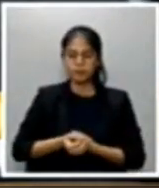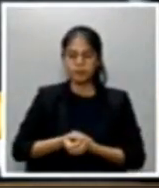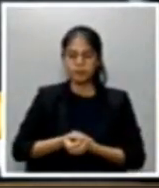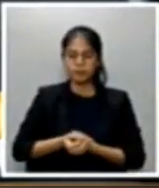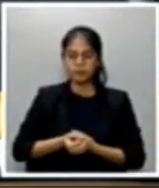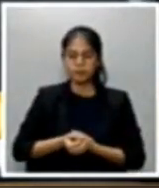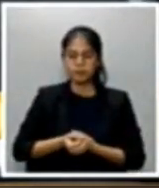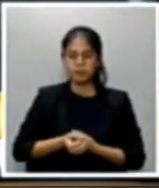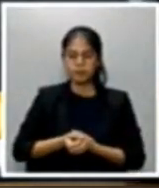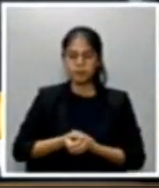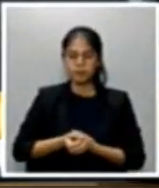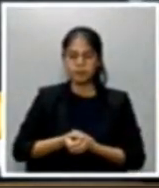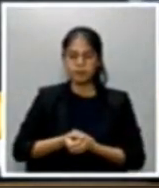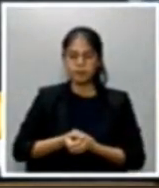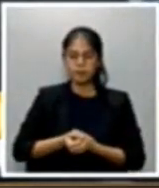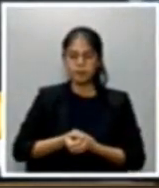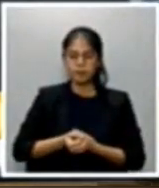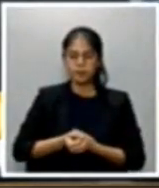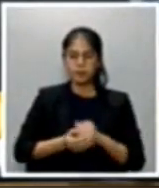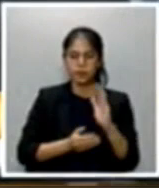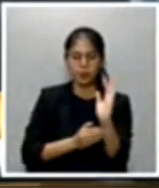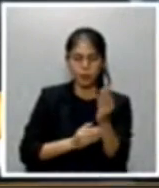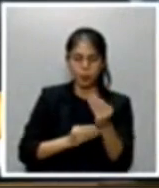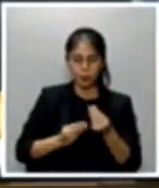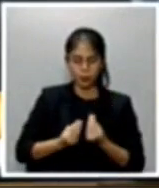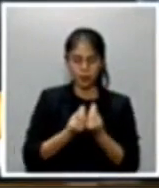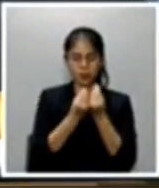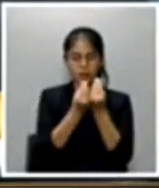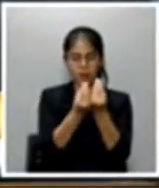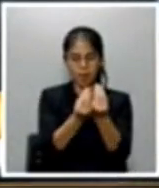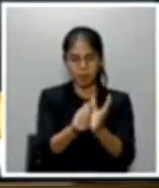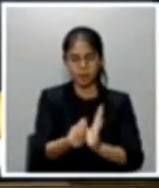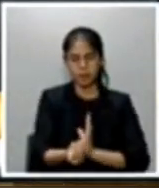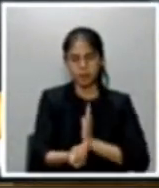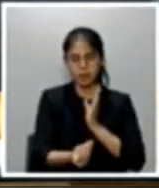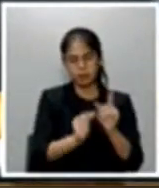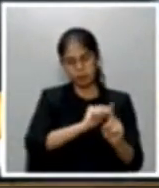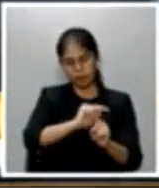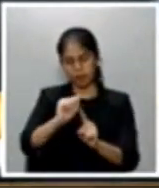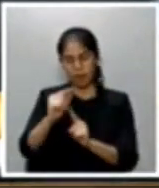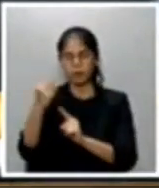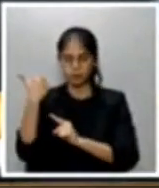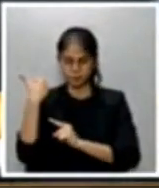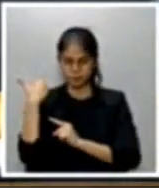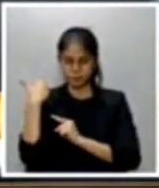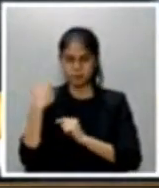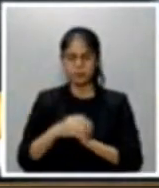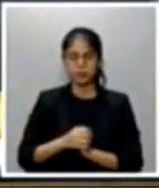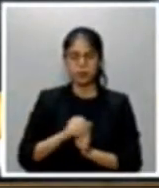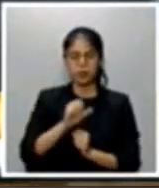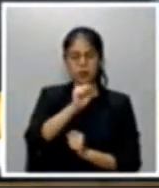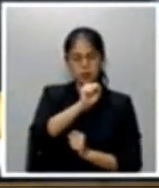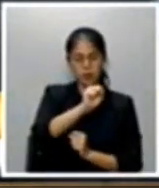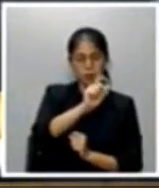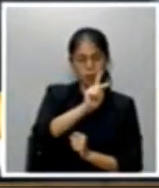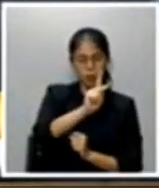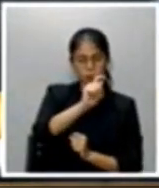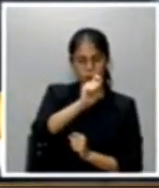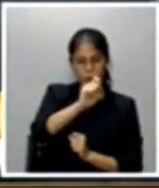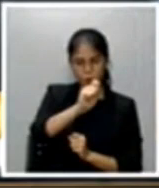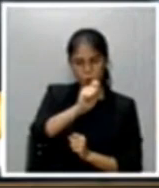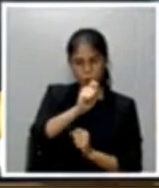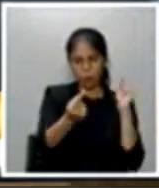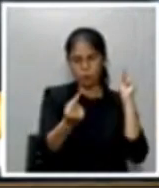ได้เกียรติคุณในส่วนนี้นะครับอีกด้านหนึ่งที่ทางสกอได้จัดทำก็คือเรื่อง